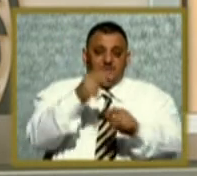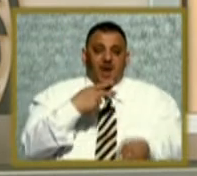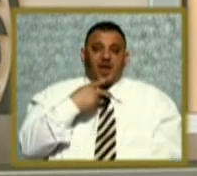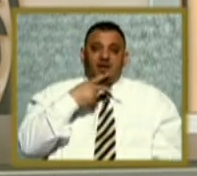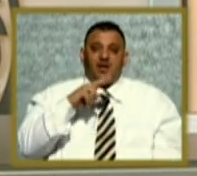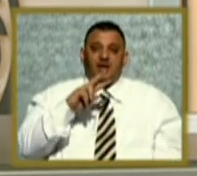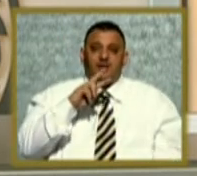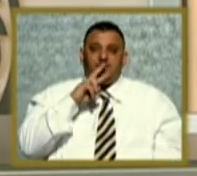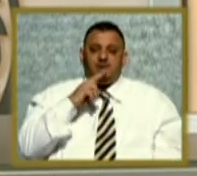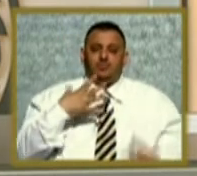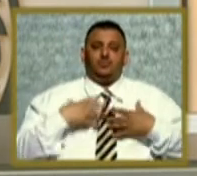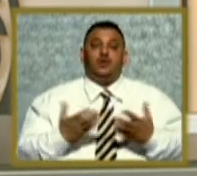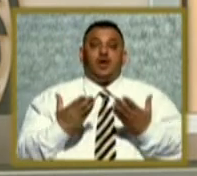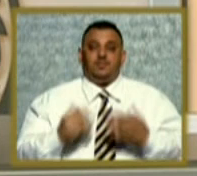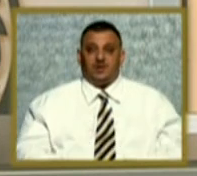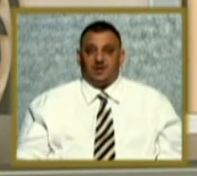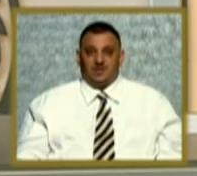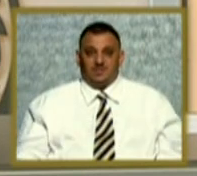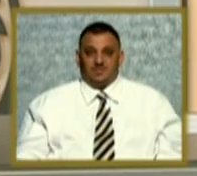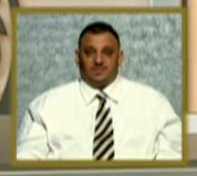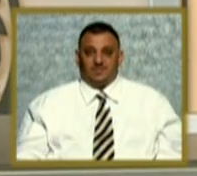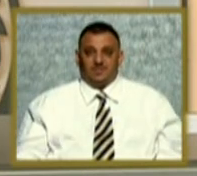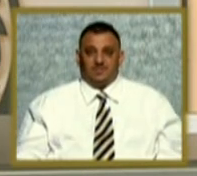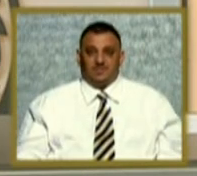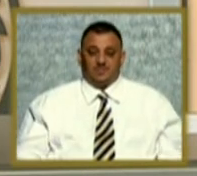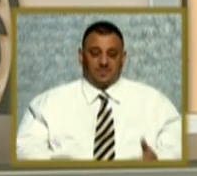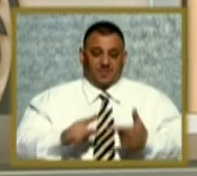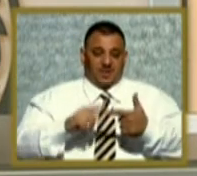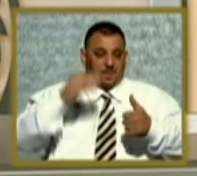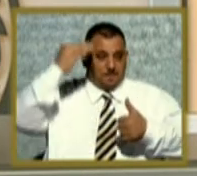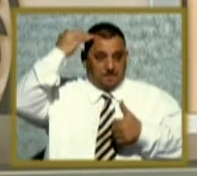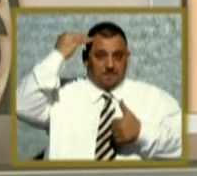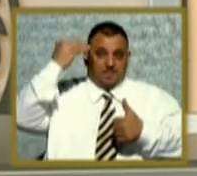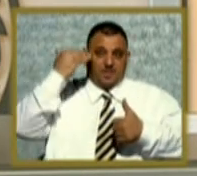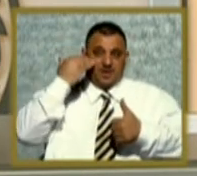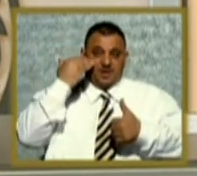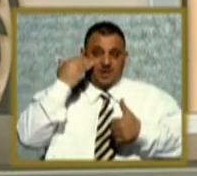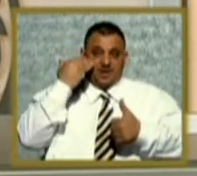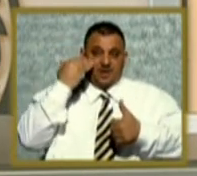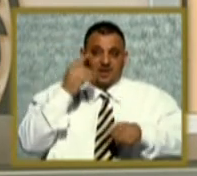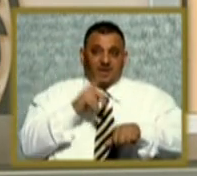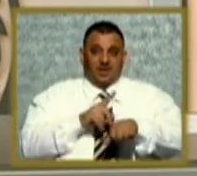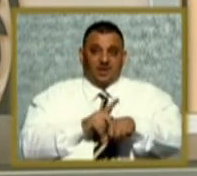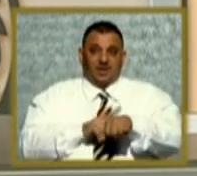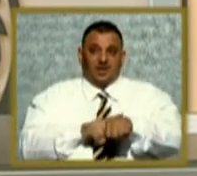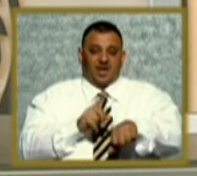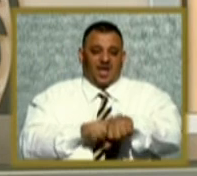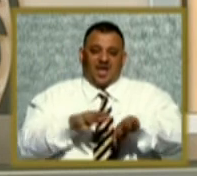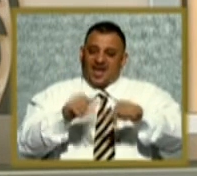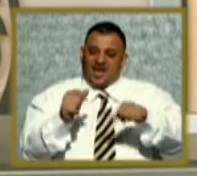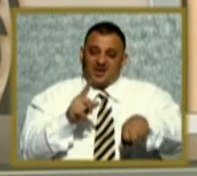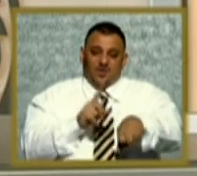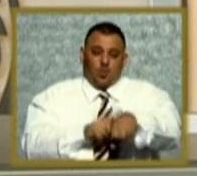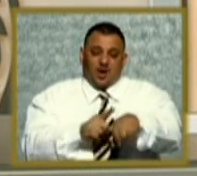وشعوذة وعرافة، نعوذ بالله من ذلك. الأخت أم محمد معنا وقت؟ طيب يا اخت ام محمد من